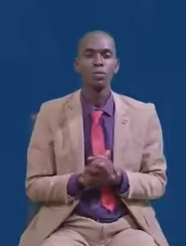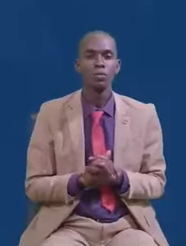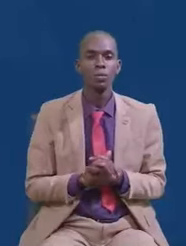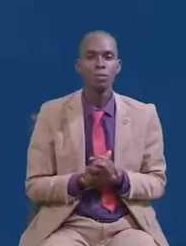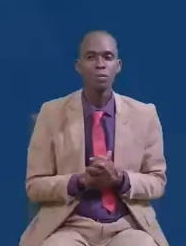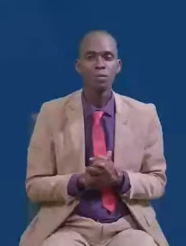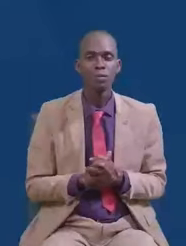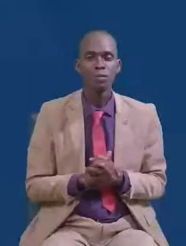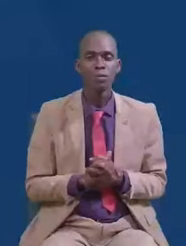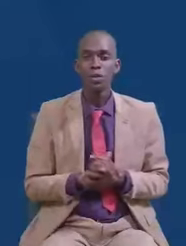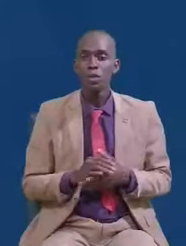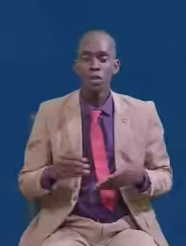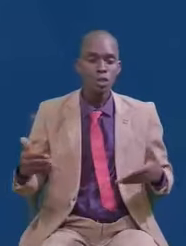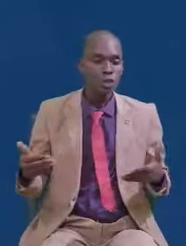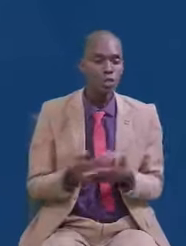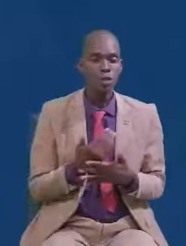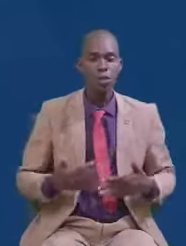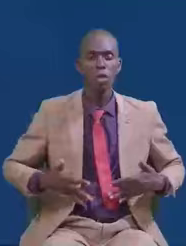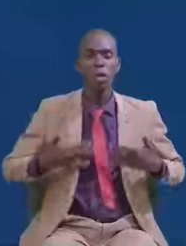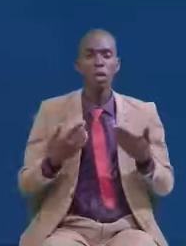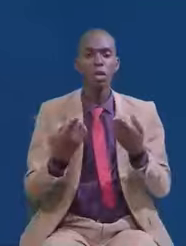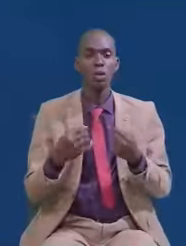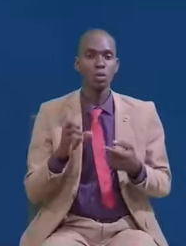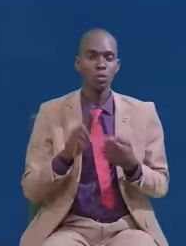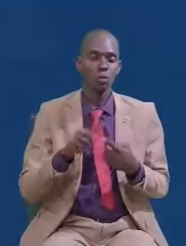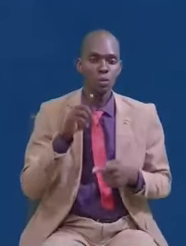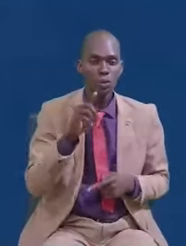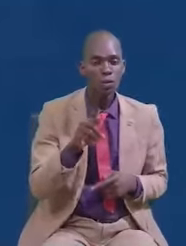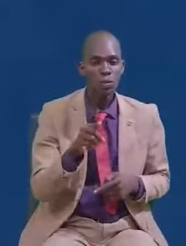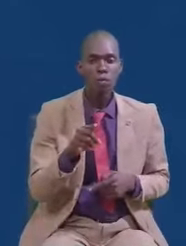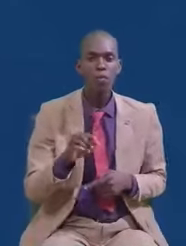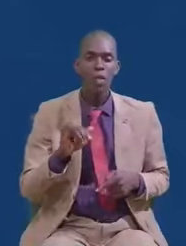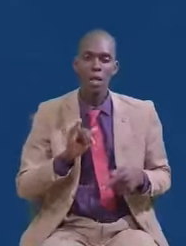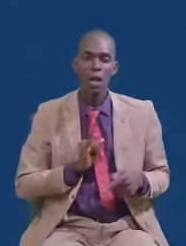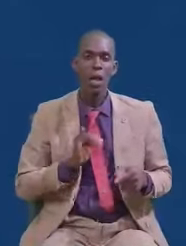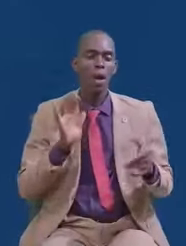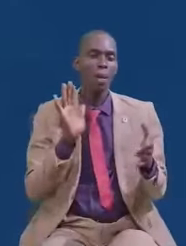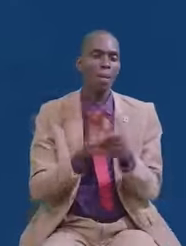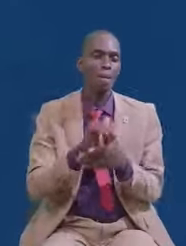Vous aurez le renouvellement. Je crois.